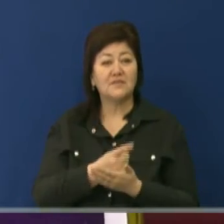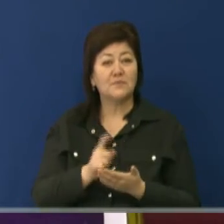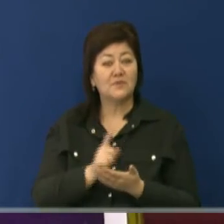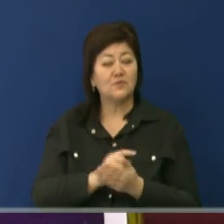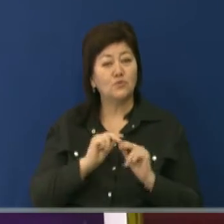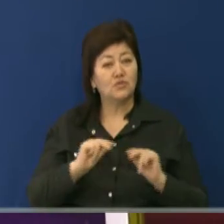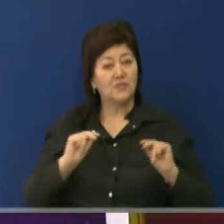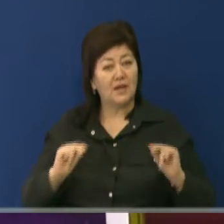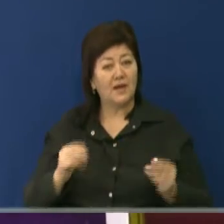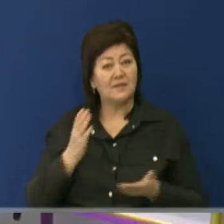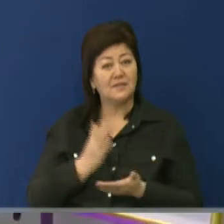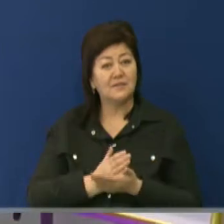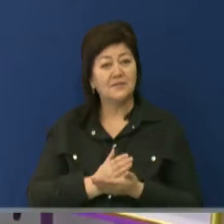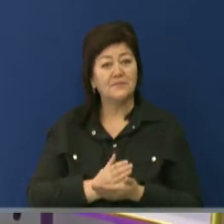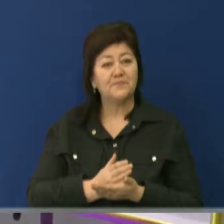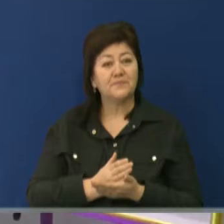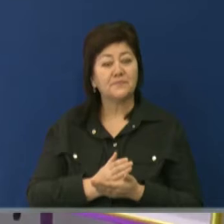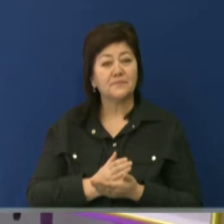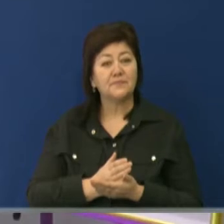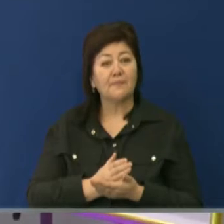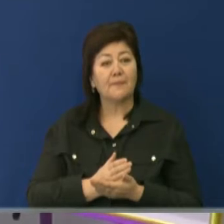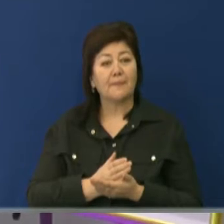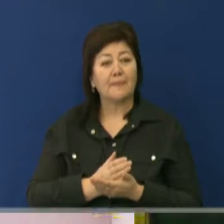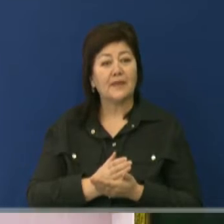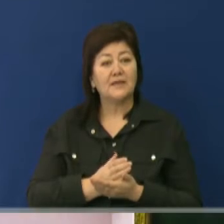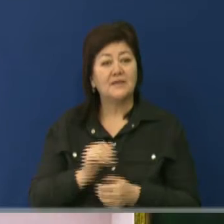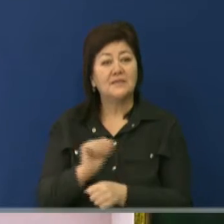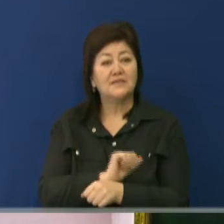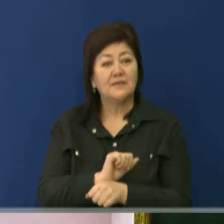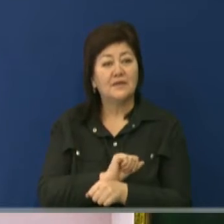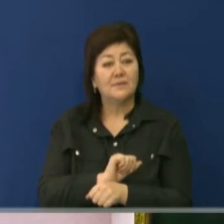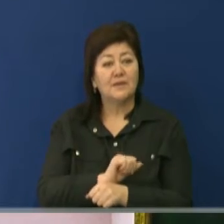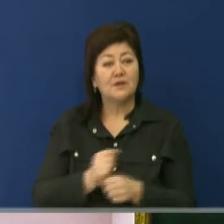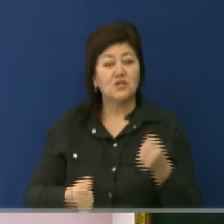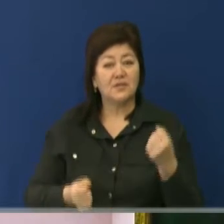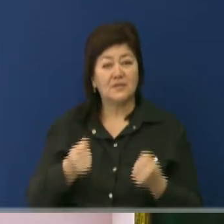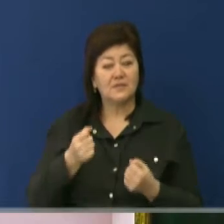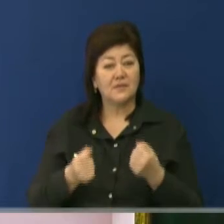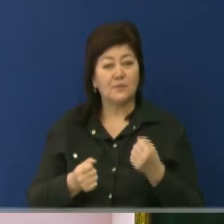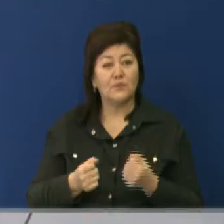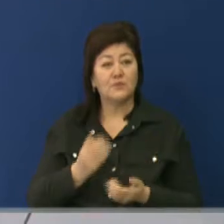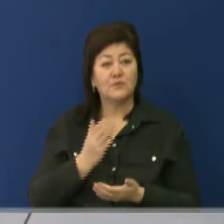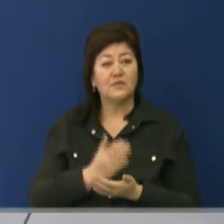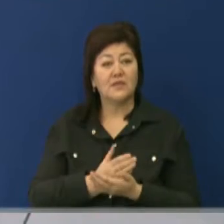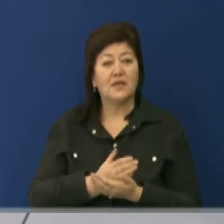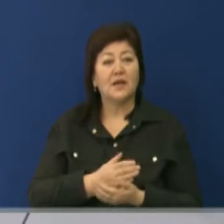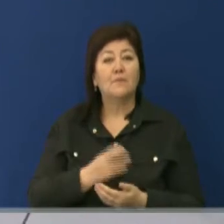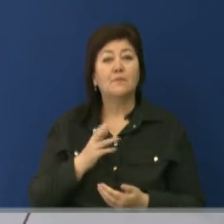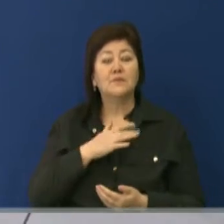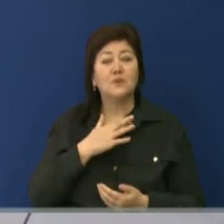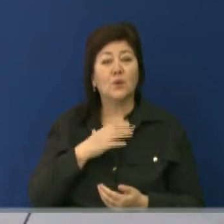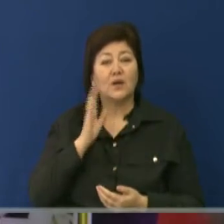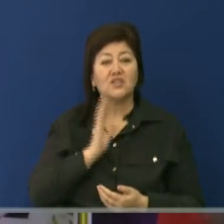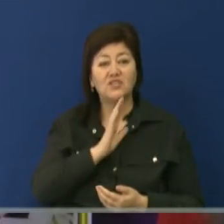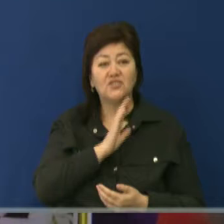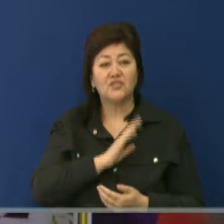ұстаздарды, сондай-ақ әлеуметтік сала, темір жол, көлік, ауыл шаруашылығы және жеңіл өнеркәсіп саласындағы табысты әйелдерді көруге